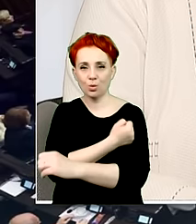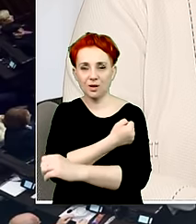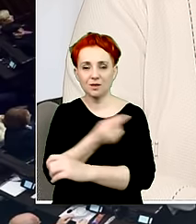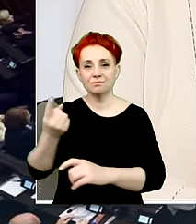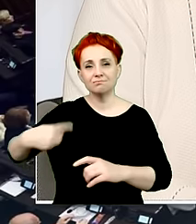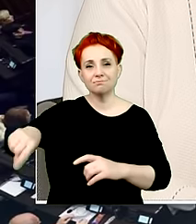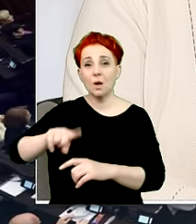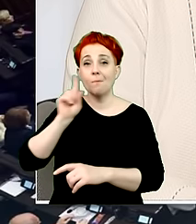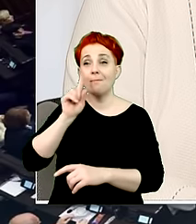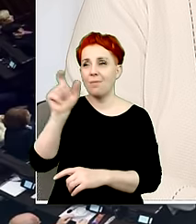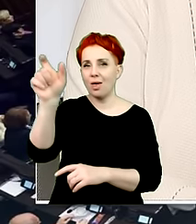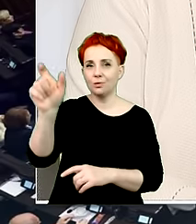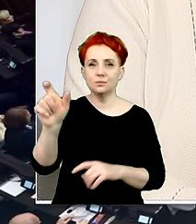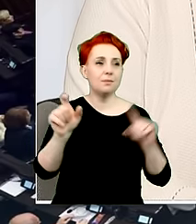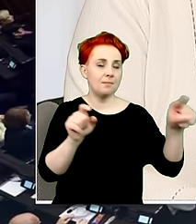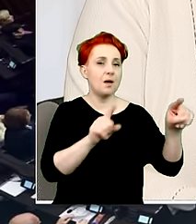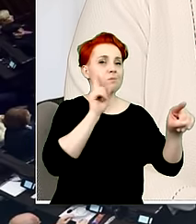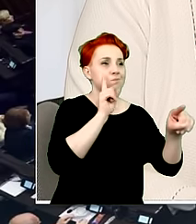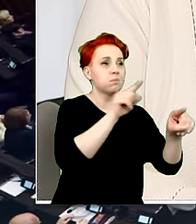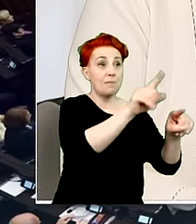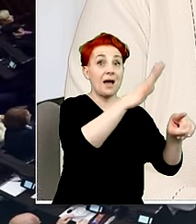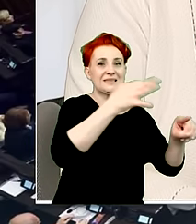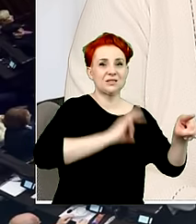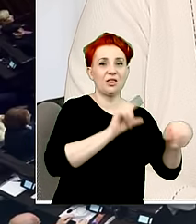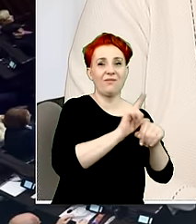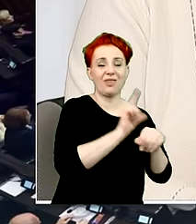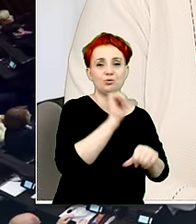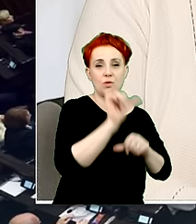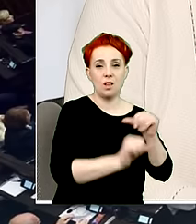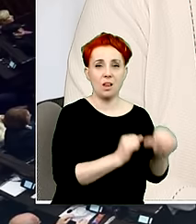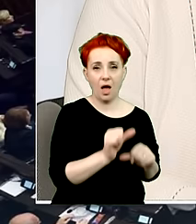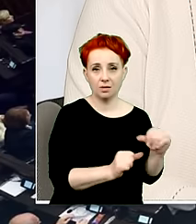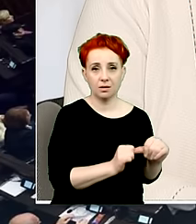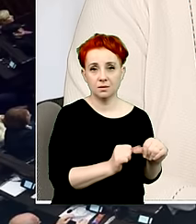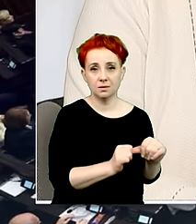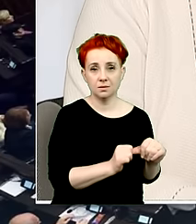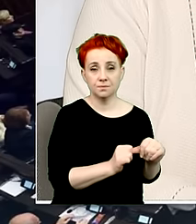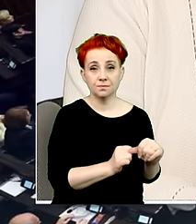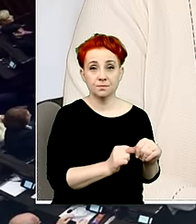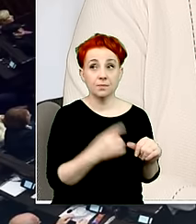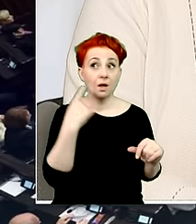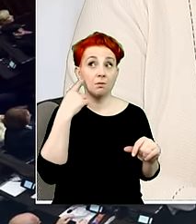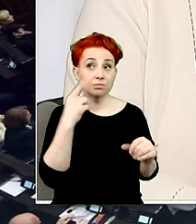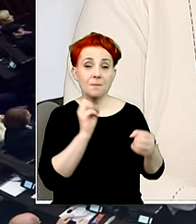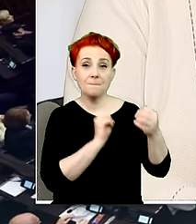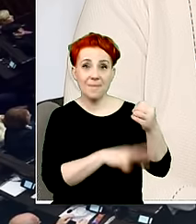Bo ten mężczyzna, ojciec zresztą 12-letniego chłopca, jak słyszymy z mediów, już